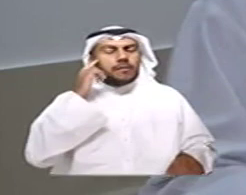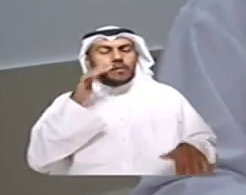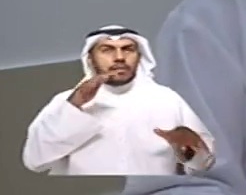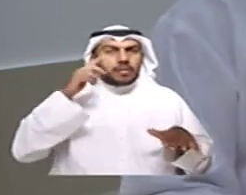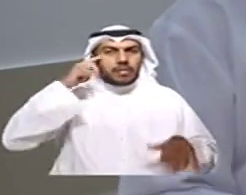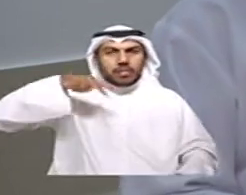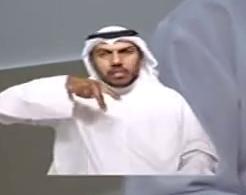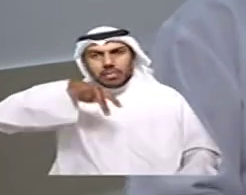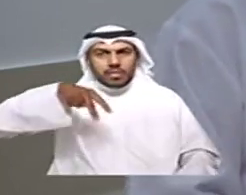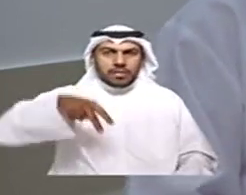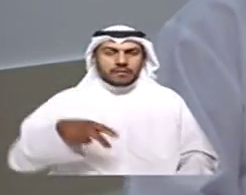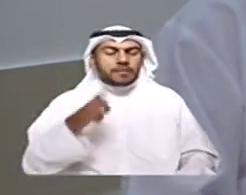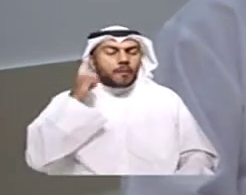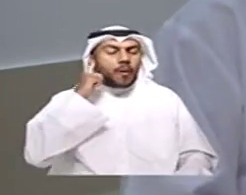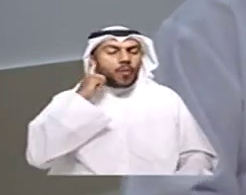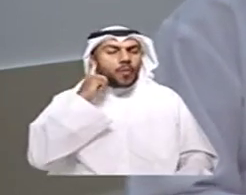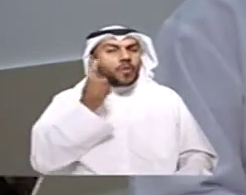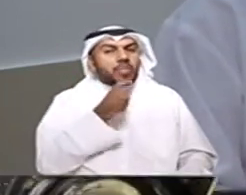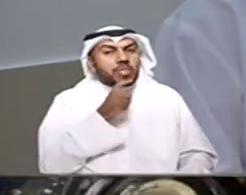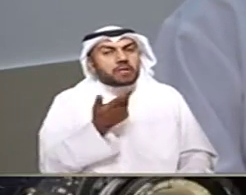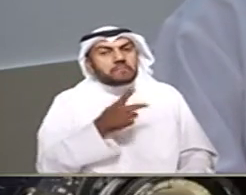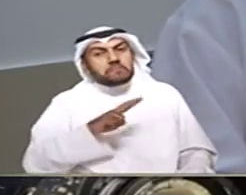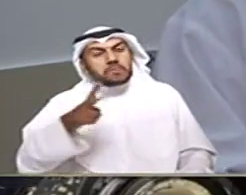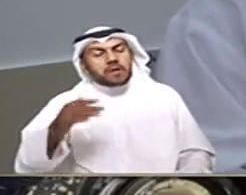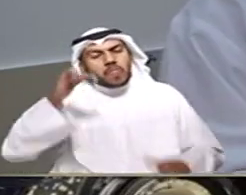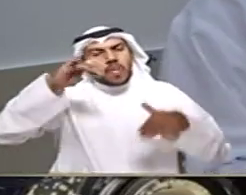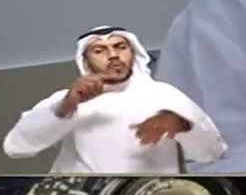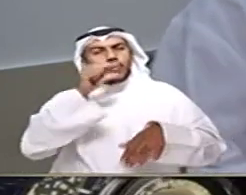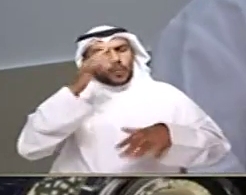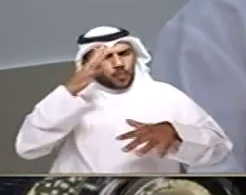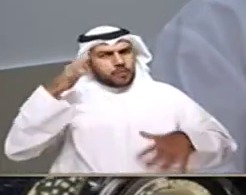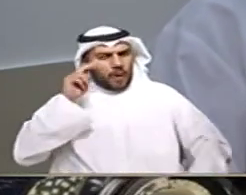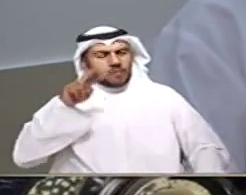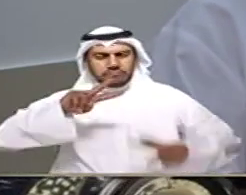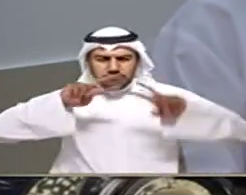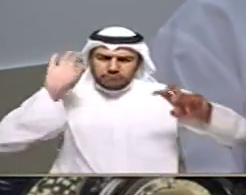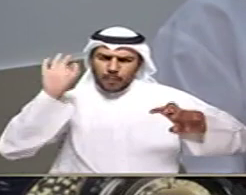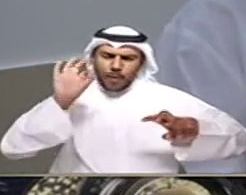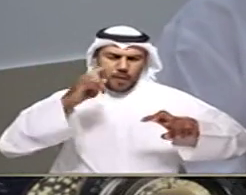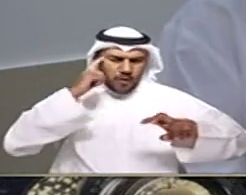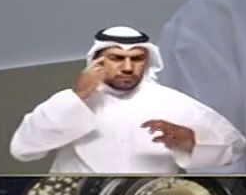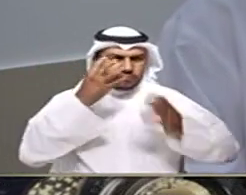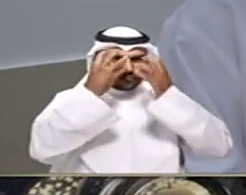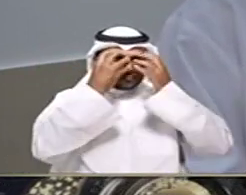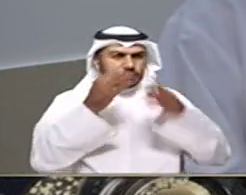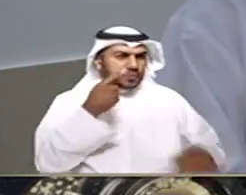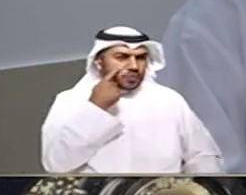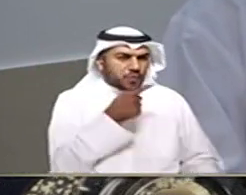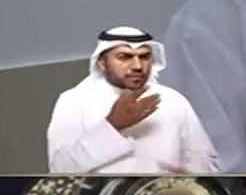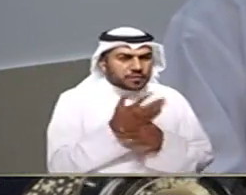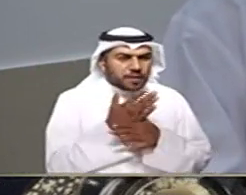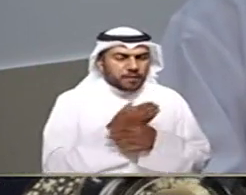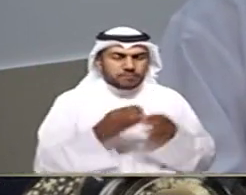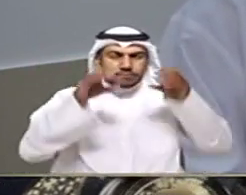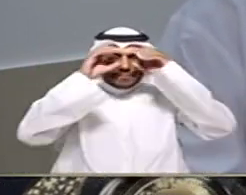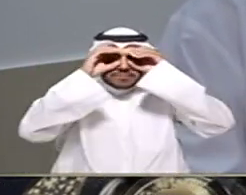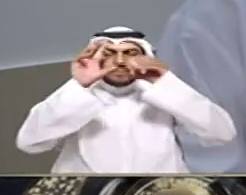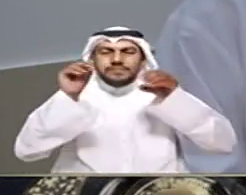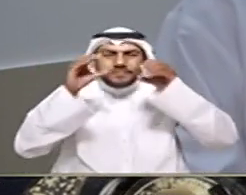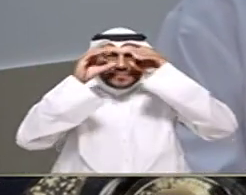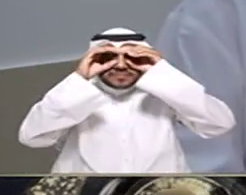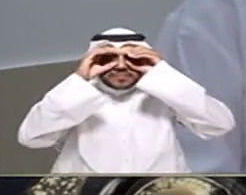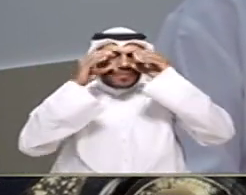العيادات الرئيسية عندنا. احنا هنا مثلا الغرفة مكونة من جهاز بنسميه